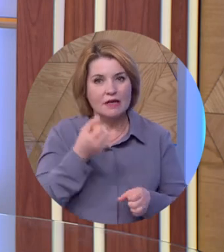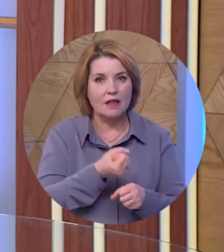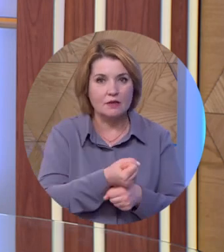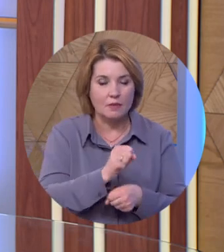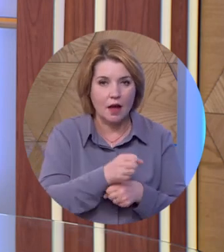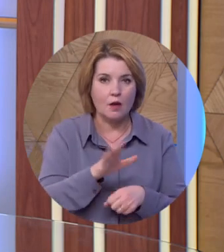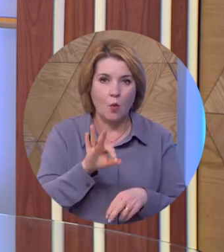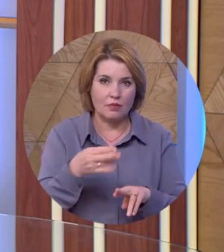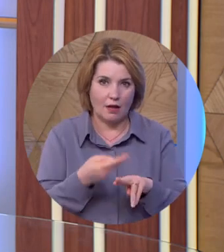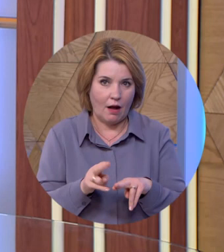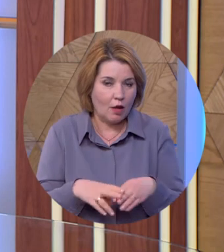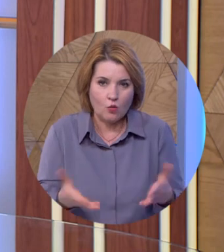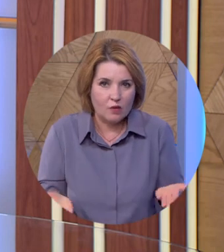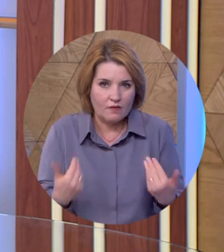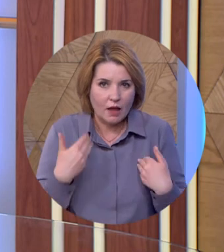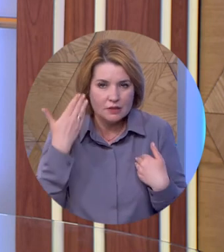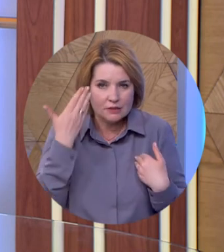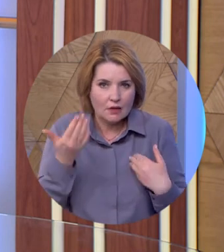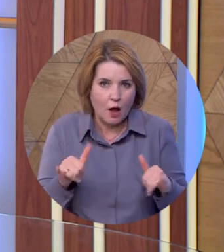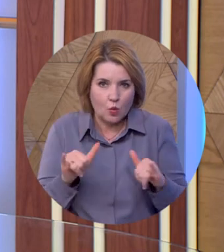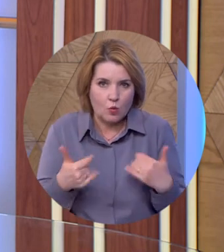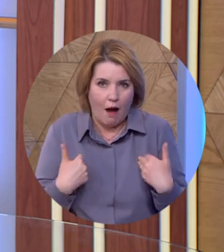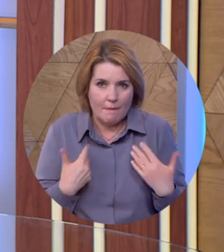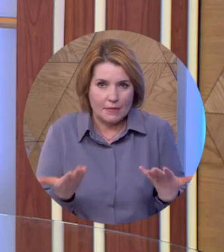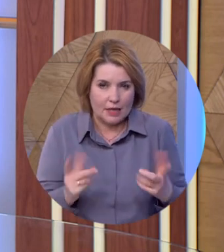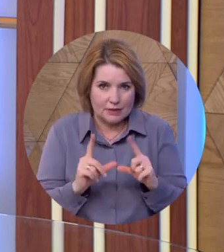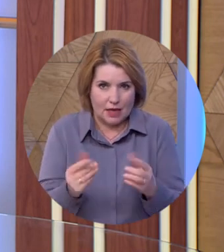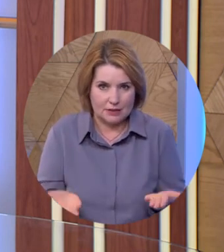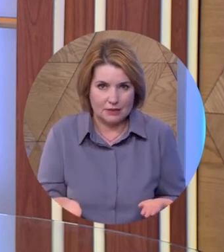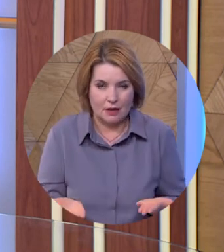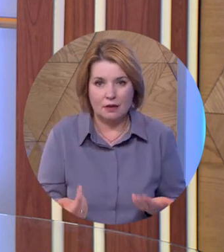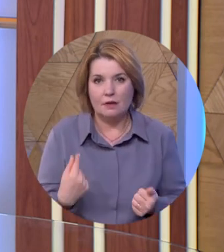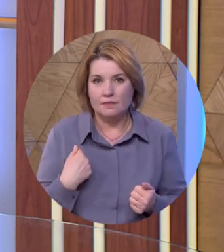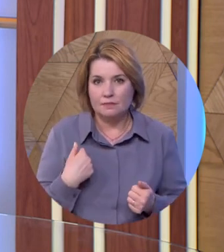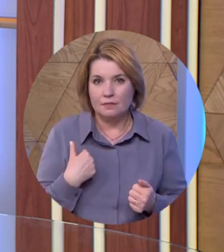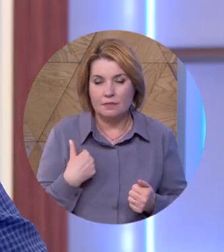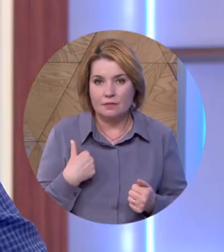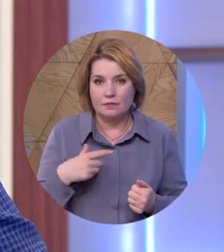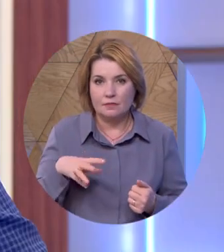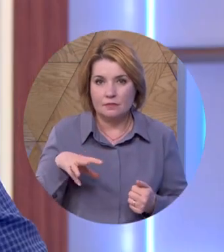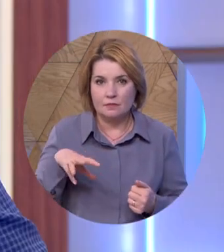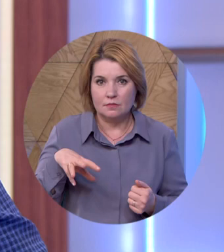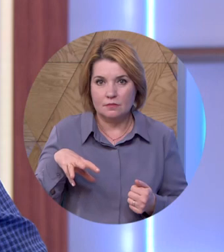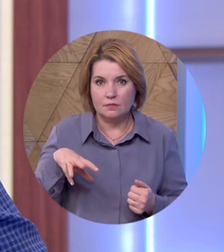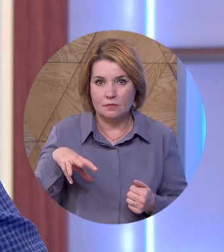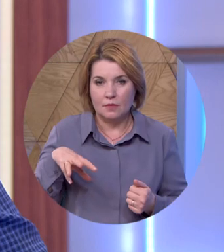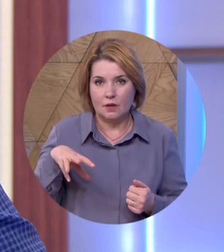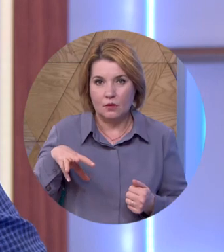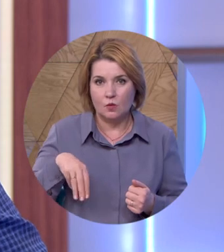насилии, от которого некуда деться. У соседа по даче, наверное, нездоровые